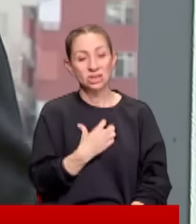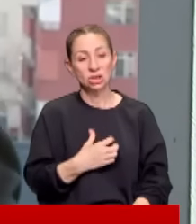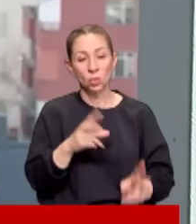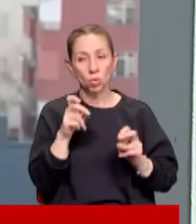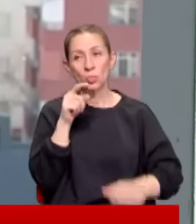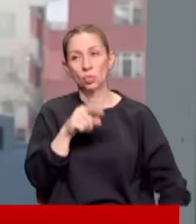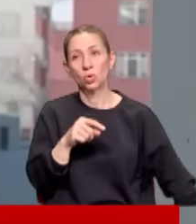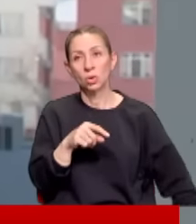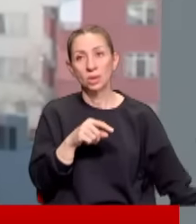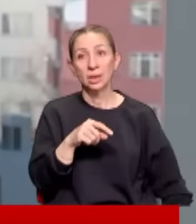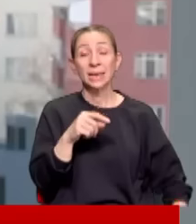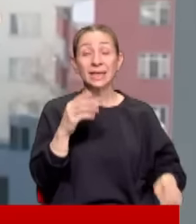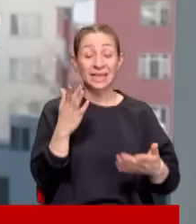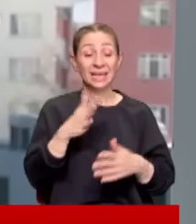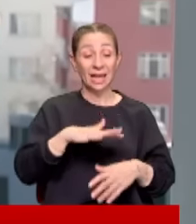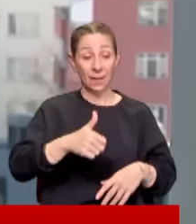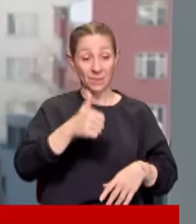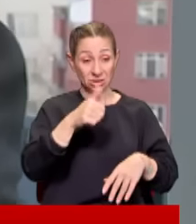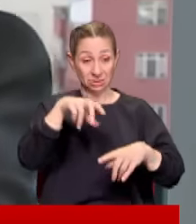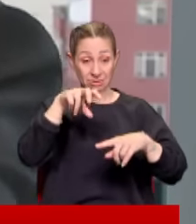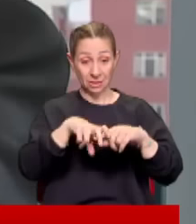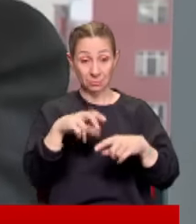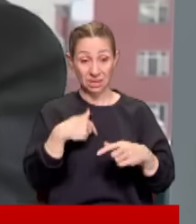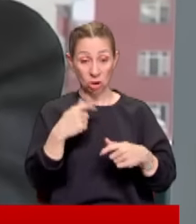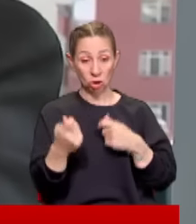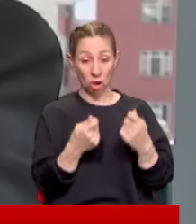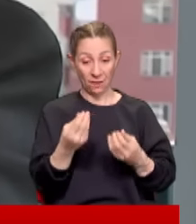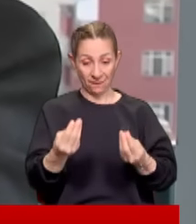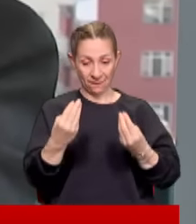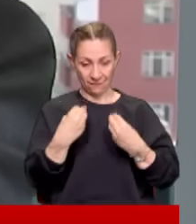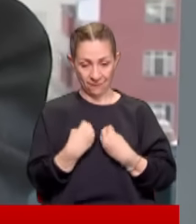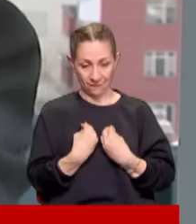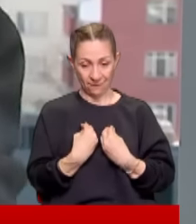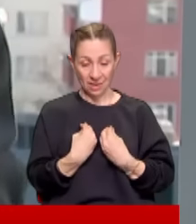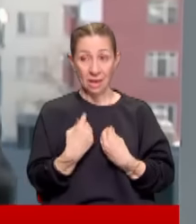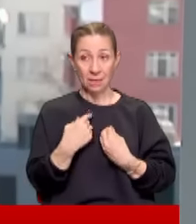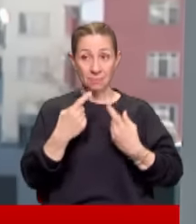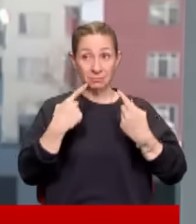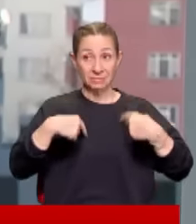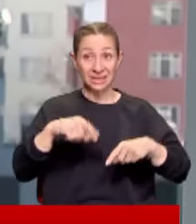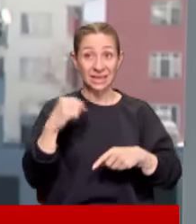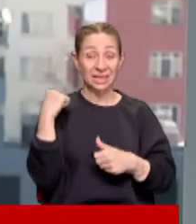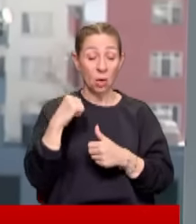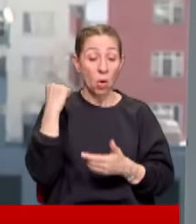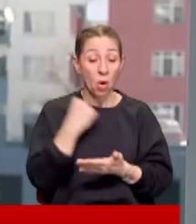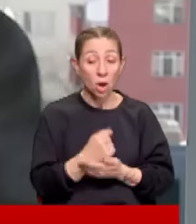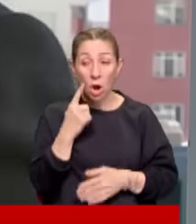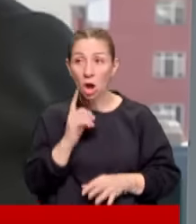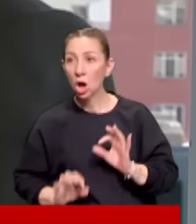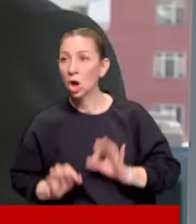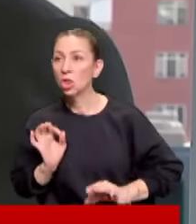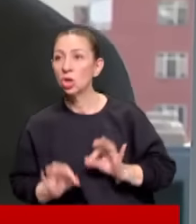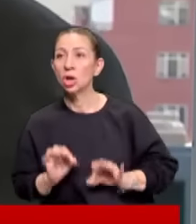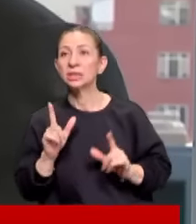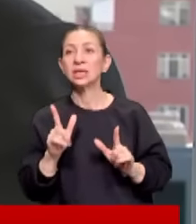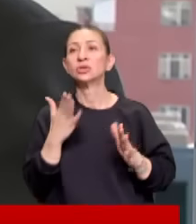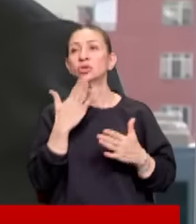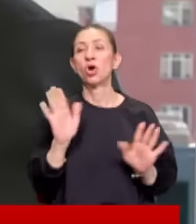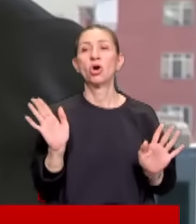Benim endişe ettiğim konu bu. Çünkü genel başkanlık makamı bizlere görev tevdi ettiğinde bizleri tekrar teyit etme ya da bizleri kontrol etme ihtiyacı